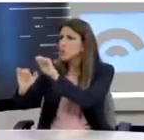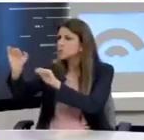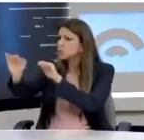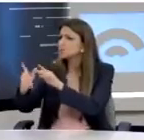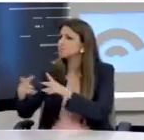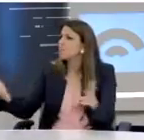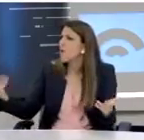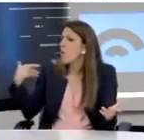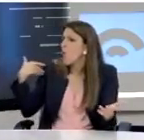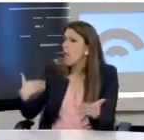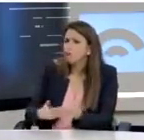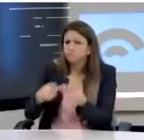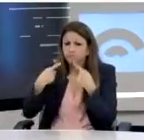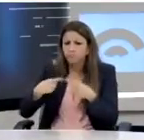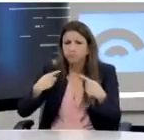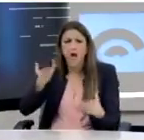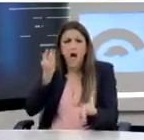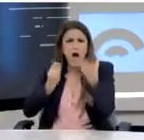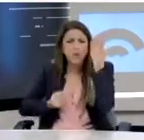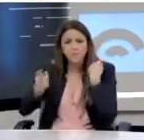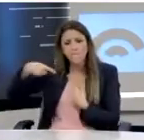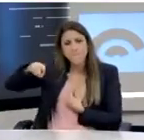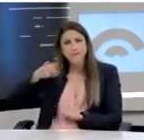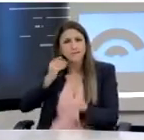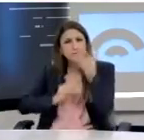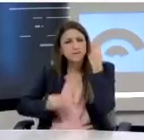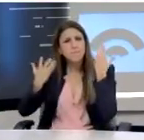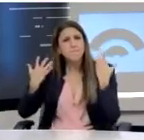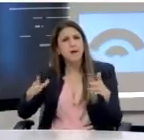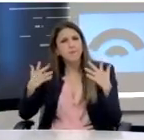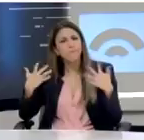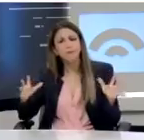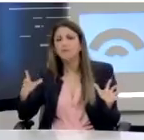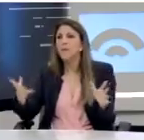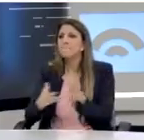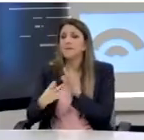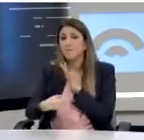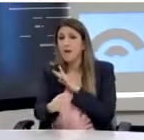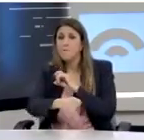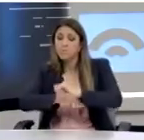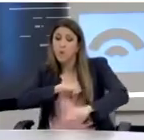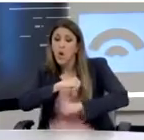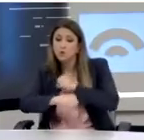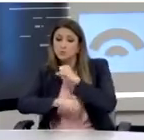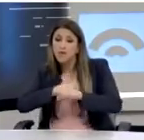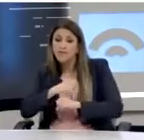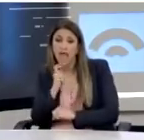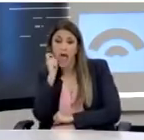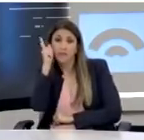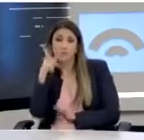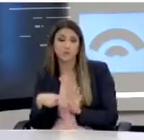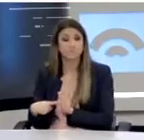τα απίστευτα επιχειρήματα που έχουμε ακούσει όλες αυτές τις μέρες, ότι προσπαθείτε να δημιουργήσετε εδώ